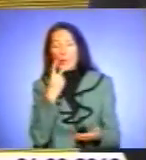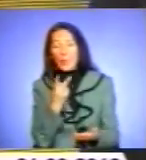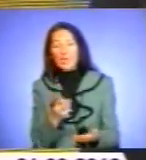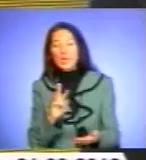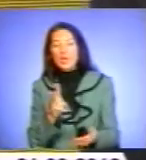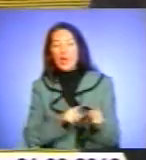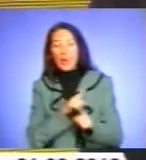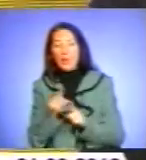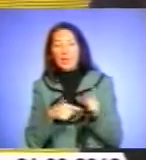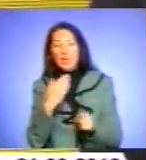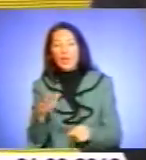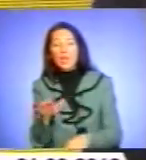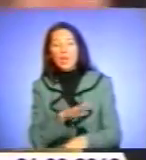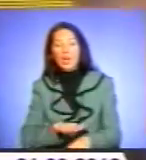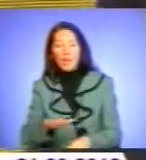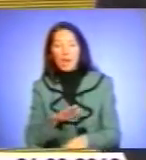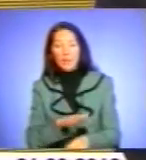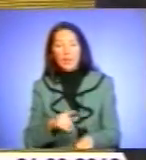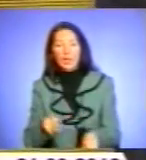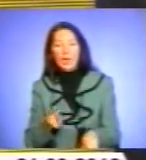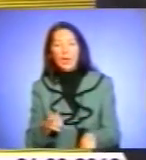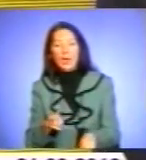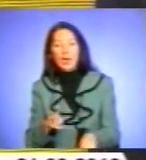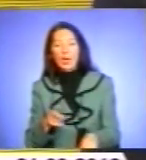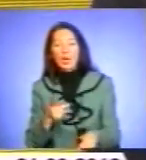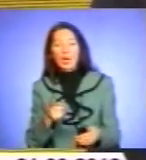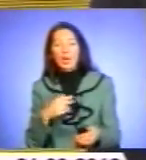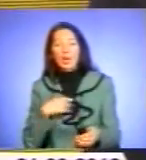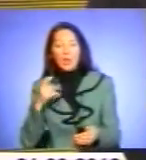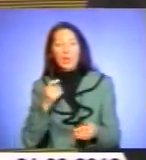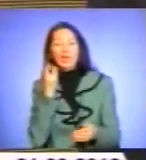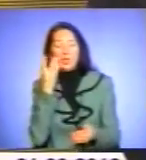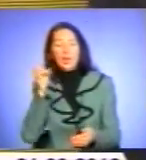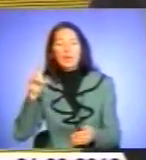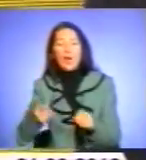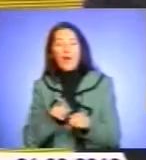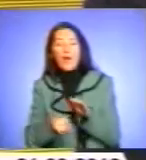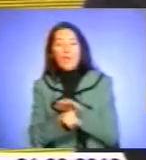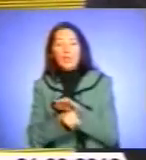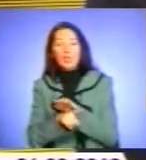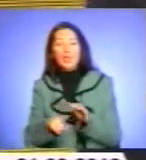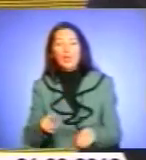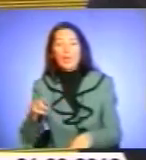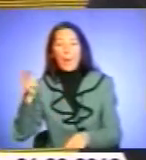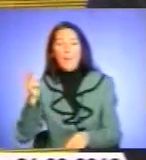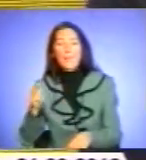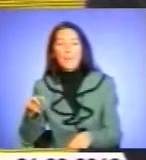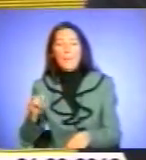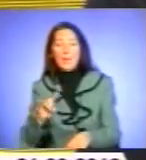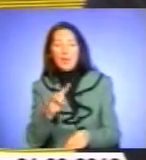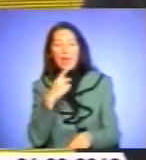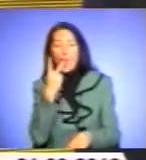край. І коли на вертольоті я підлітав, то побачив сучасне